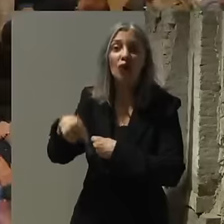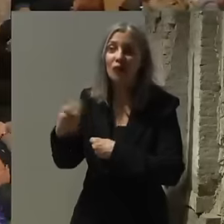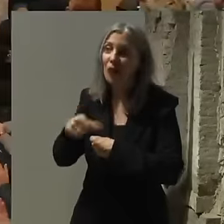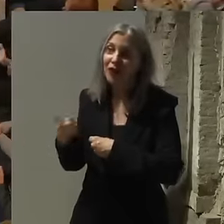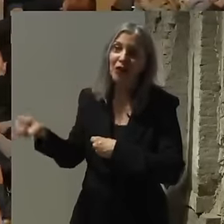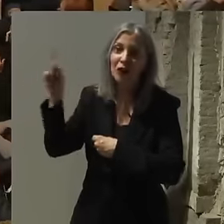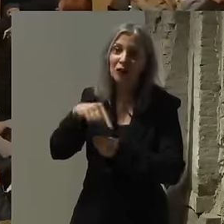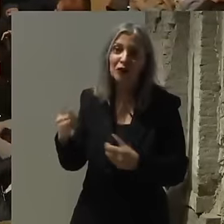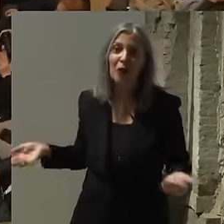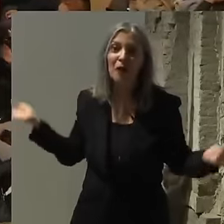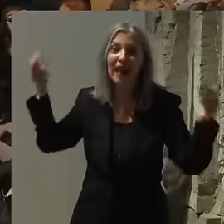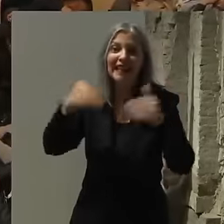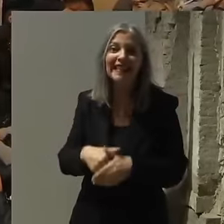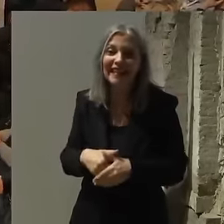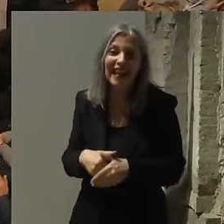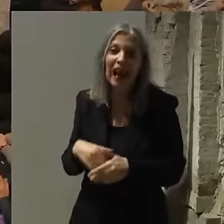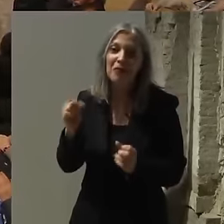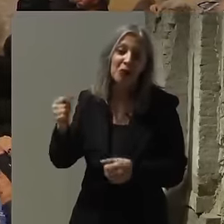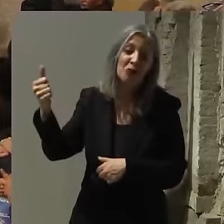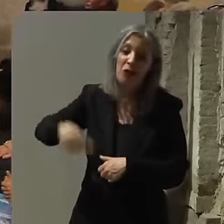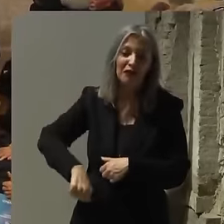da Firenze sconfitto con la Roma.